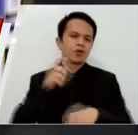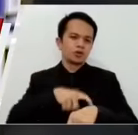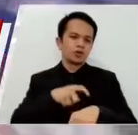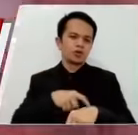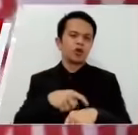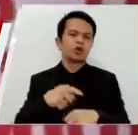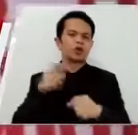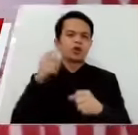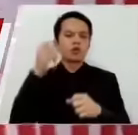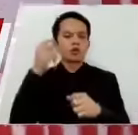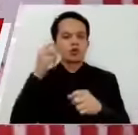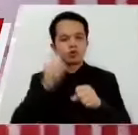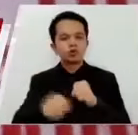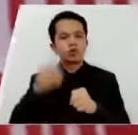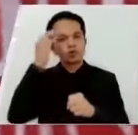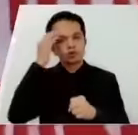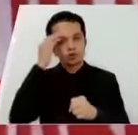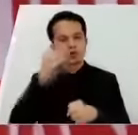be a shift.